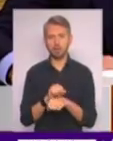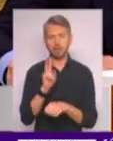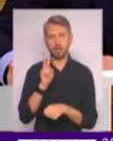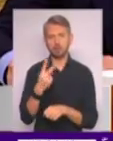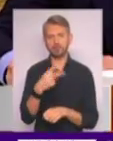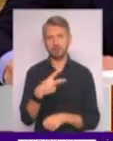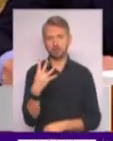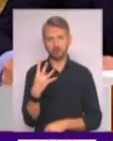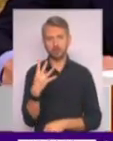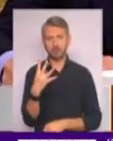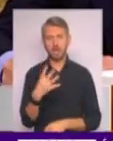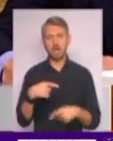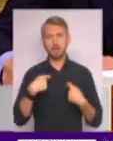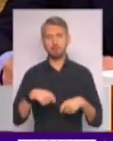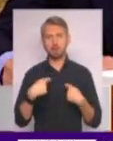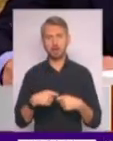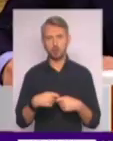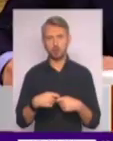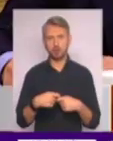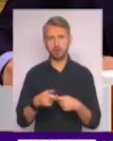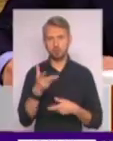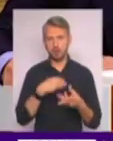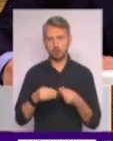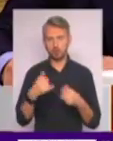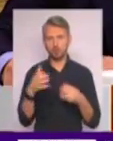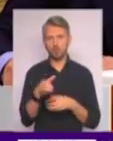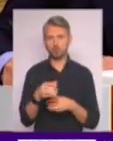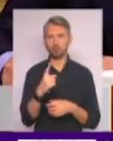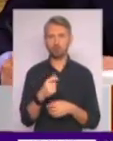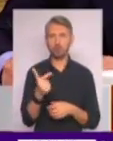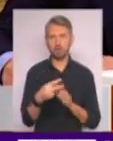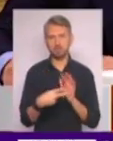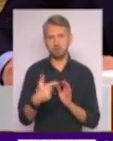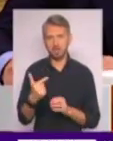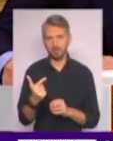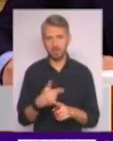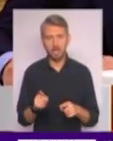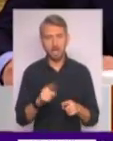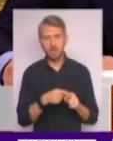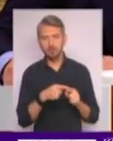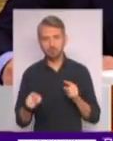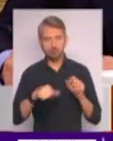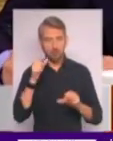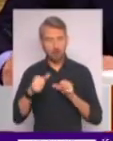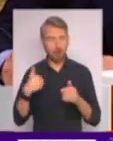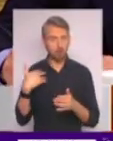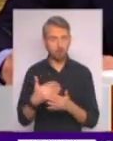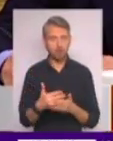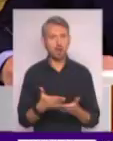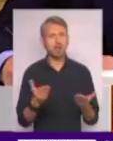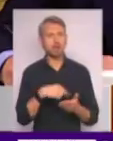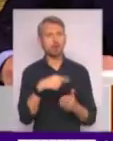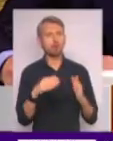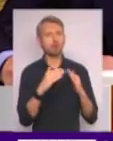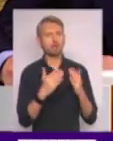троллейбуса, продают паленую водку. 100 грамм 7 гривен. Как? І це в течение годов. А який номер